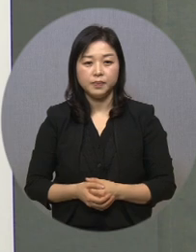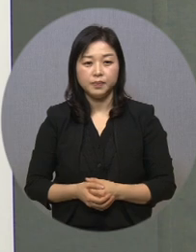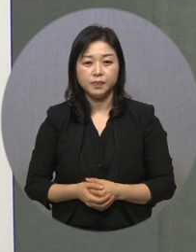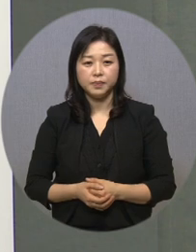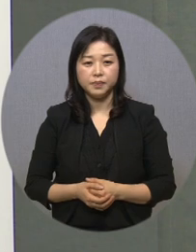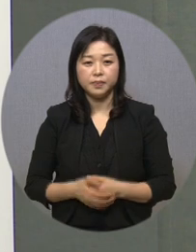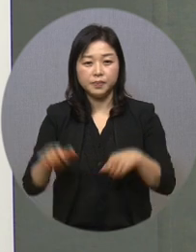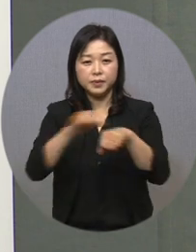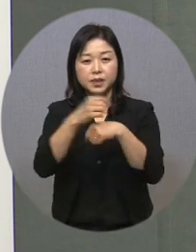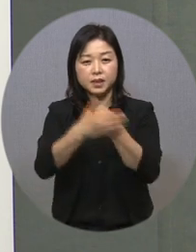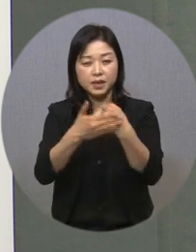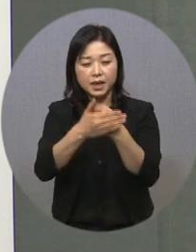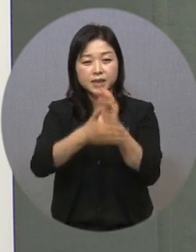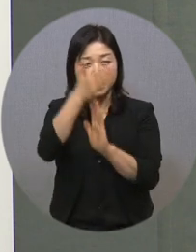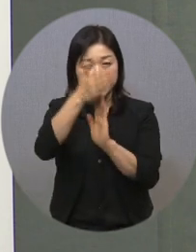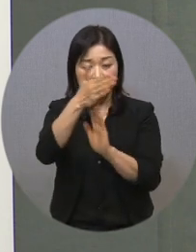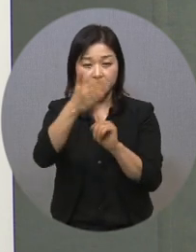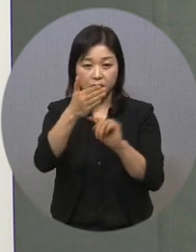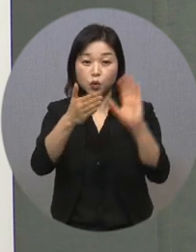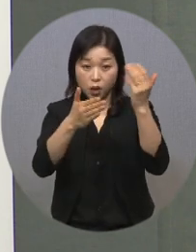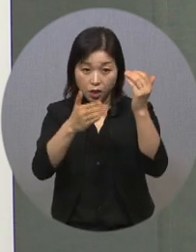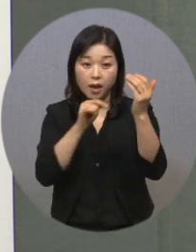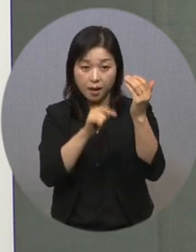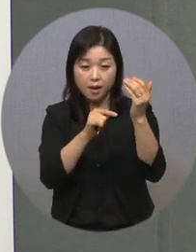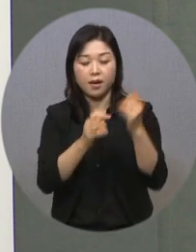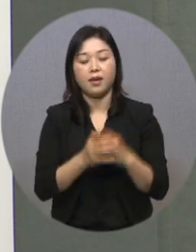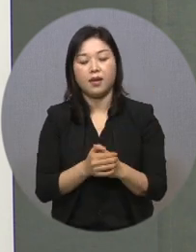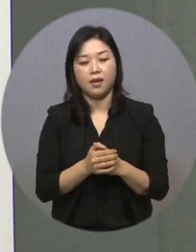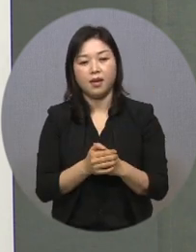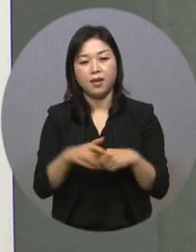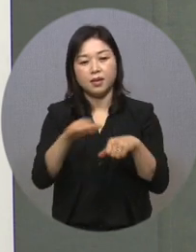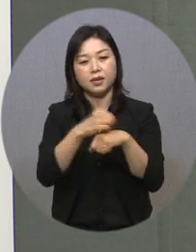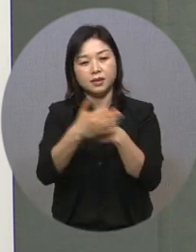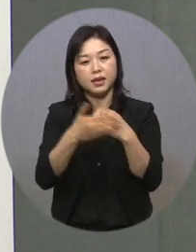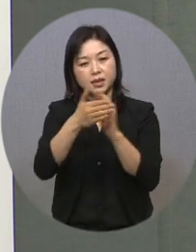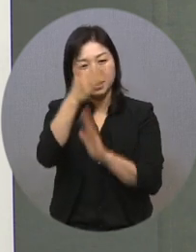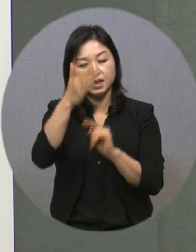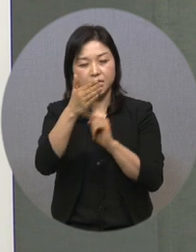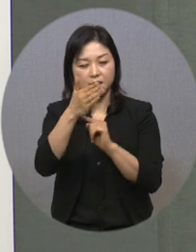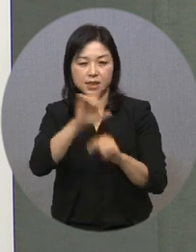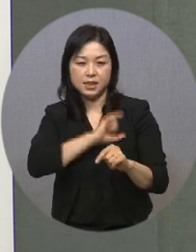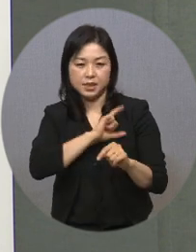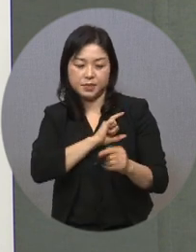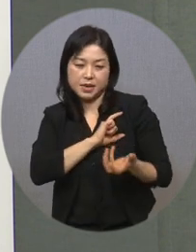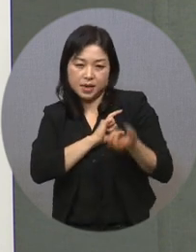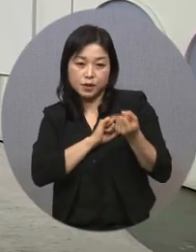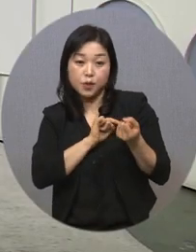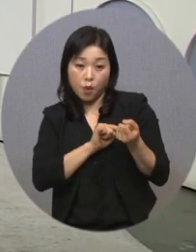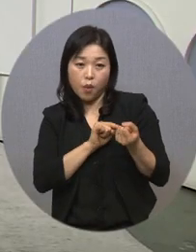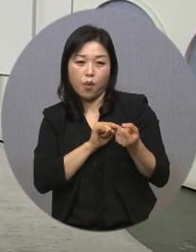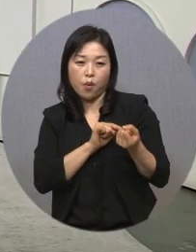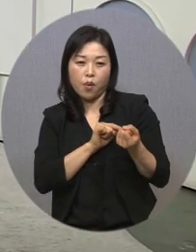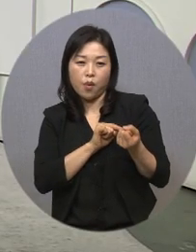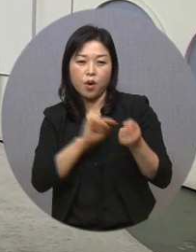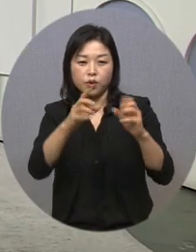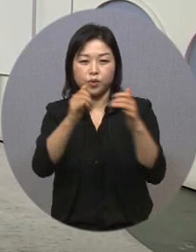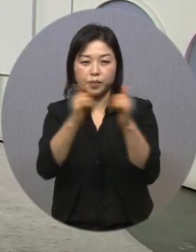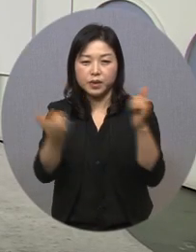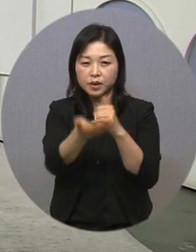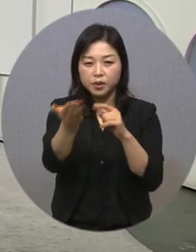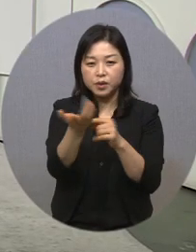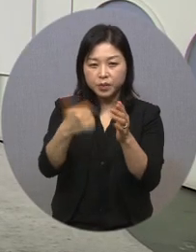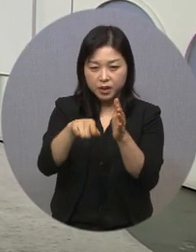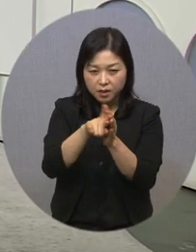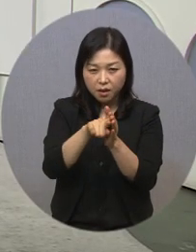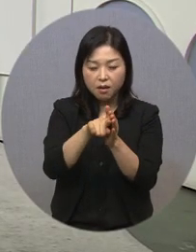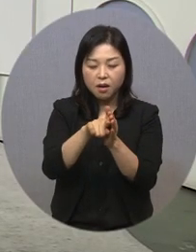말하자면 특례시로 변화가 된다고 하니까 특례시라는 간판을 내걸고 국민들을 위해서